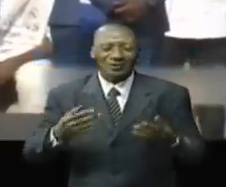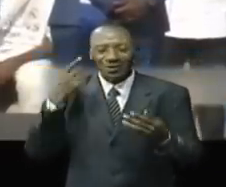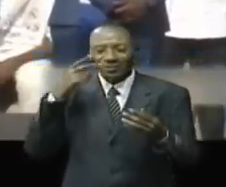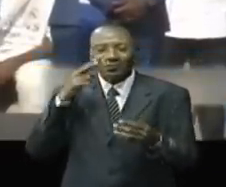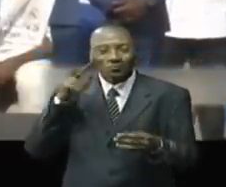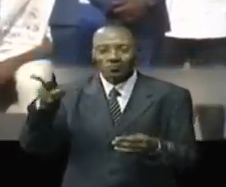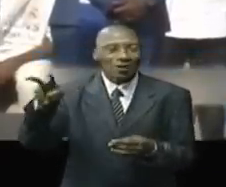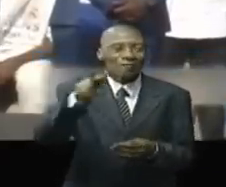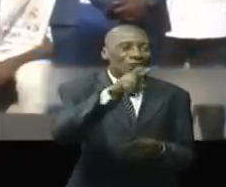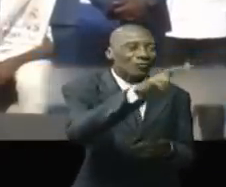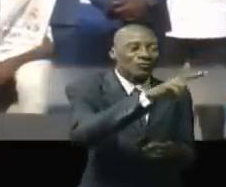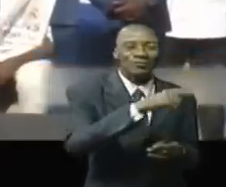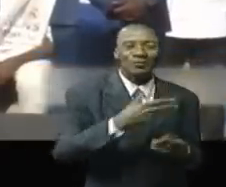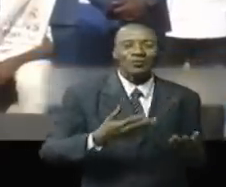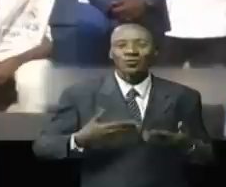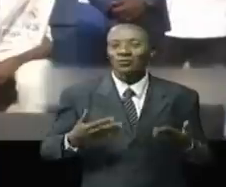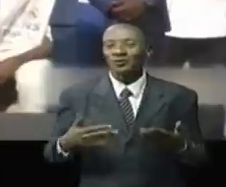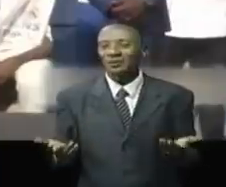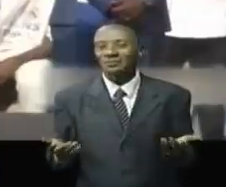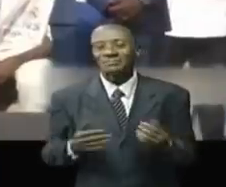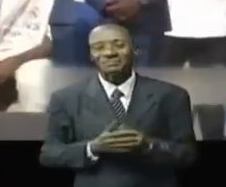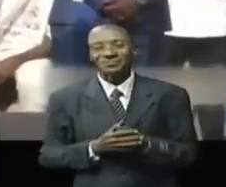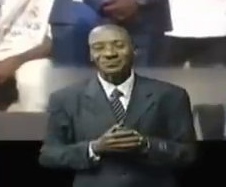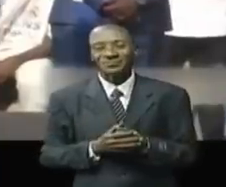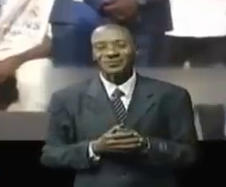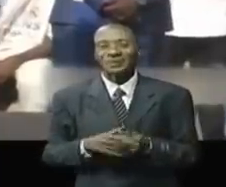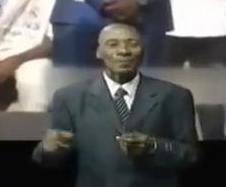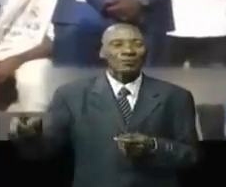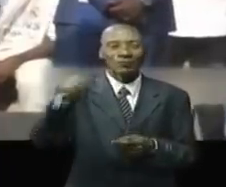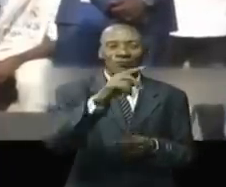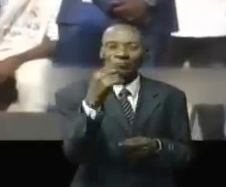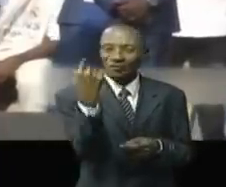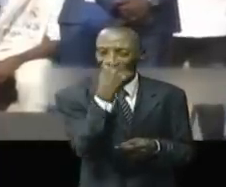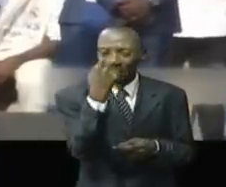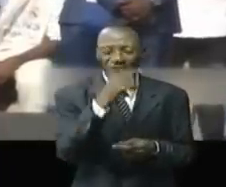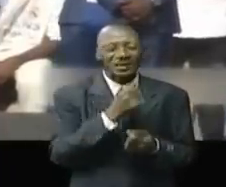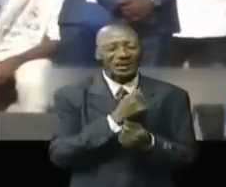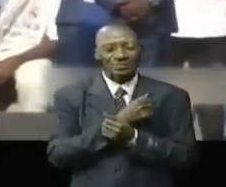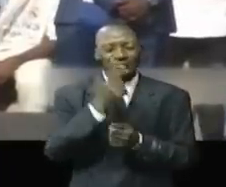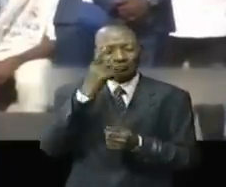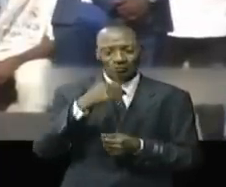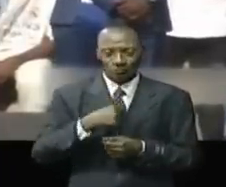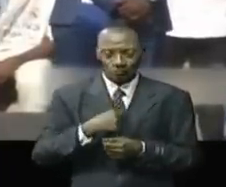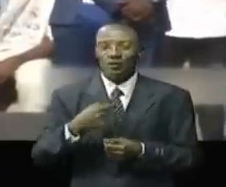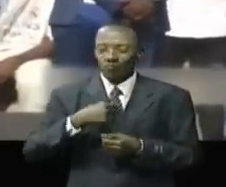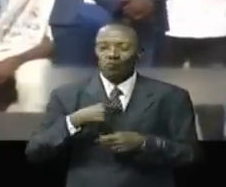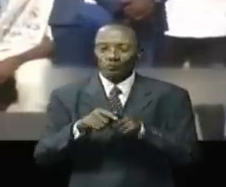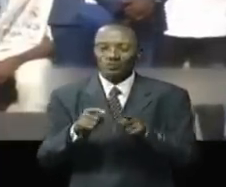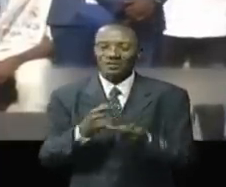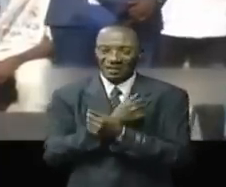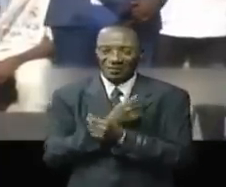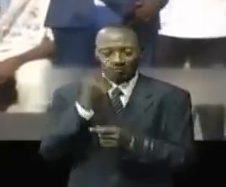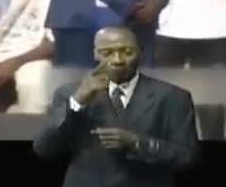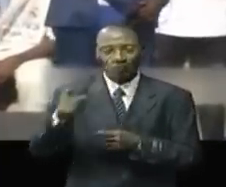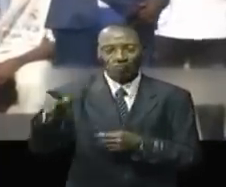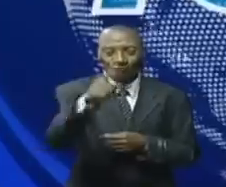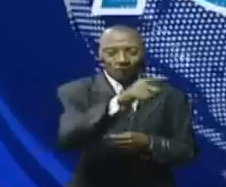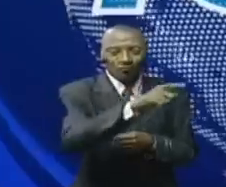Boyembi Elongo, vous l'acquissez vraiment, vraiment, Bolingo. Et la Saint-Guibino, merci mille fois.